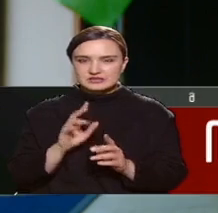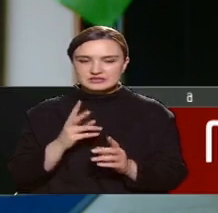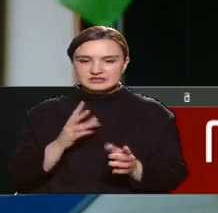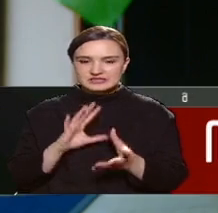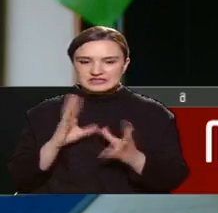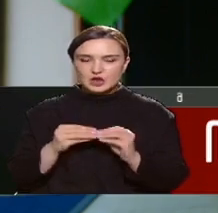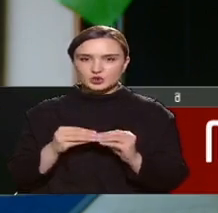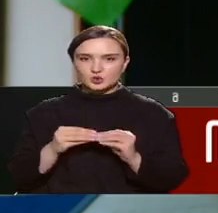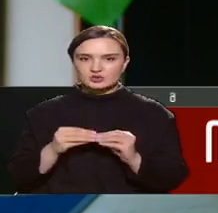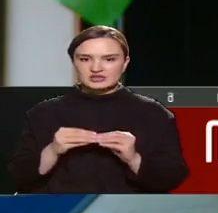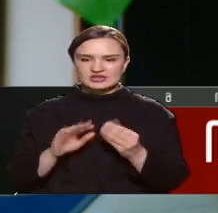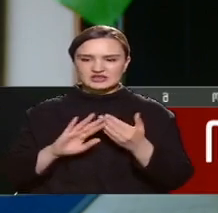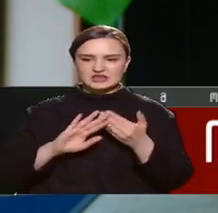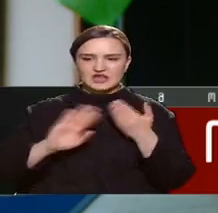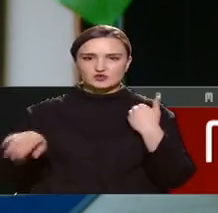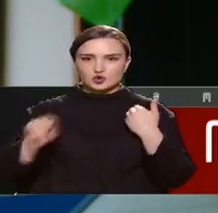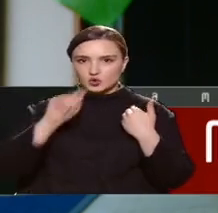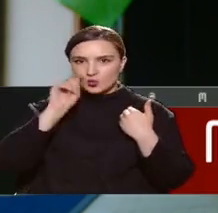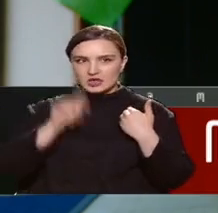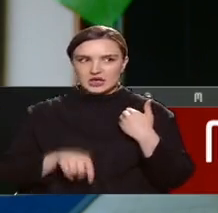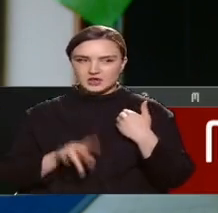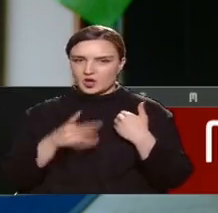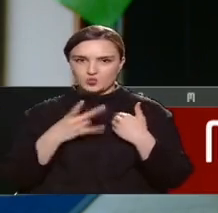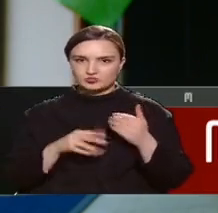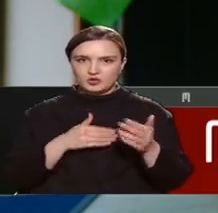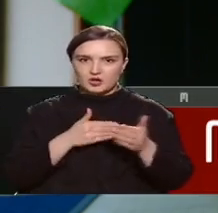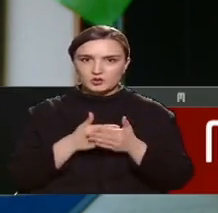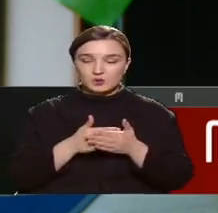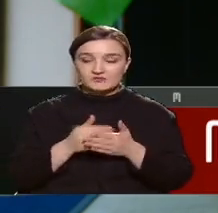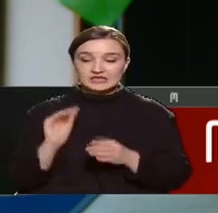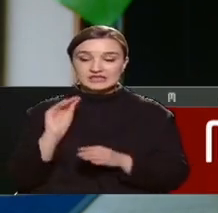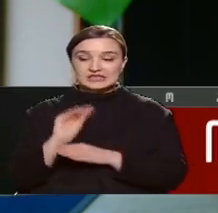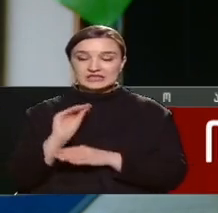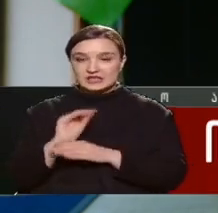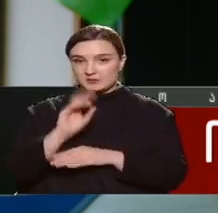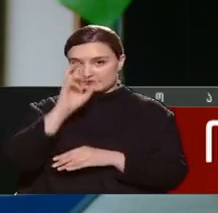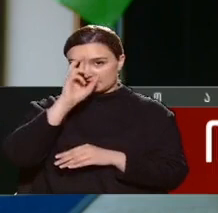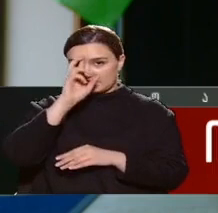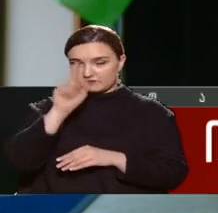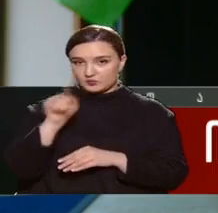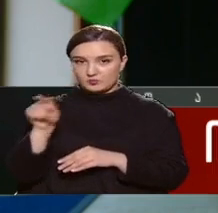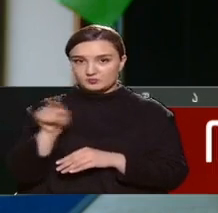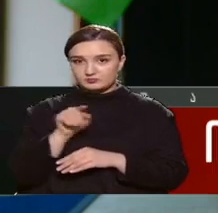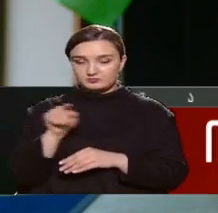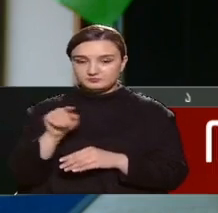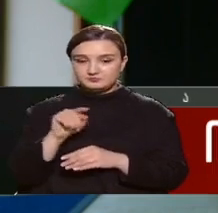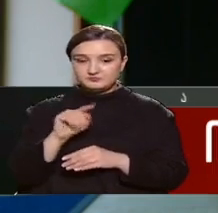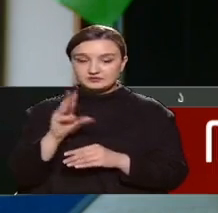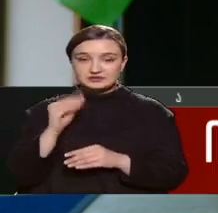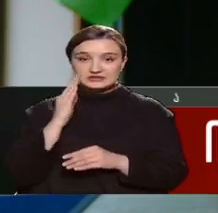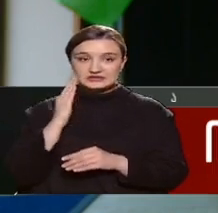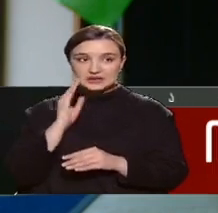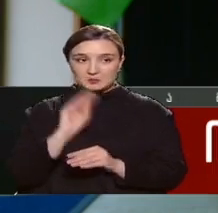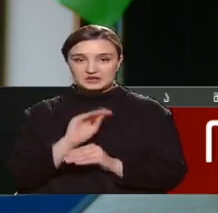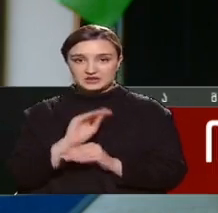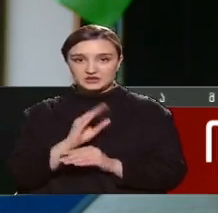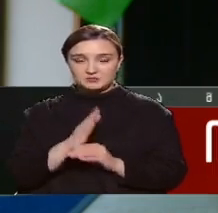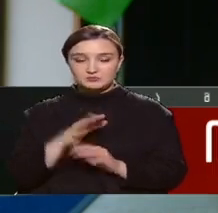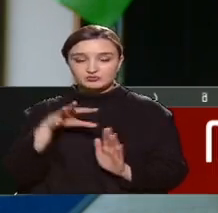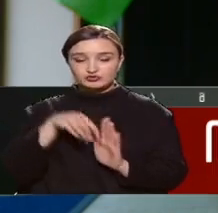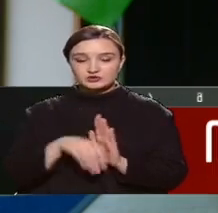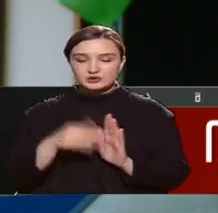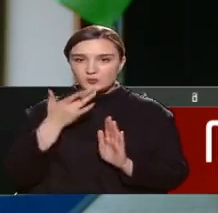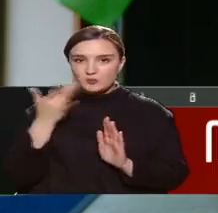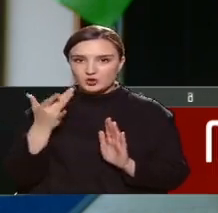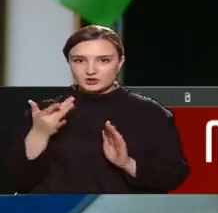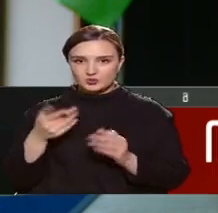რაღაცა დავშორდეთ უკრაინას და მეორე მხრივ კრიტიკას, რომელიც თავრობის მიმართ სასრულად სამართლიანად ისმის, მე უკვე შიდა პოლიტიკურ